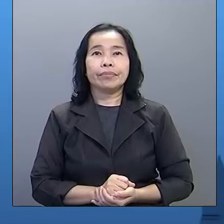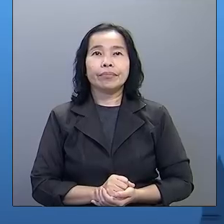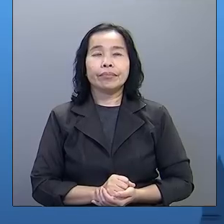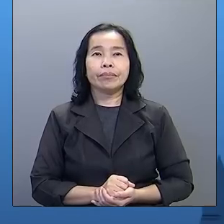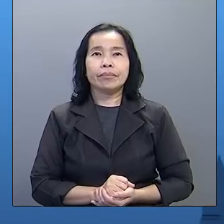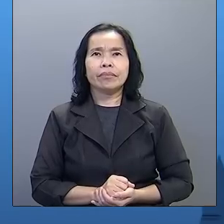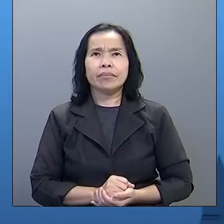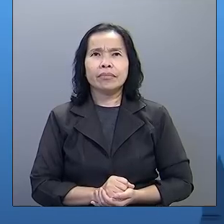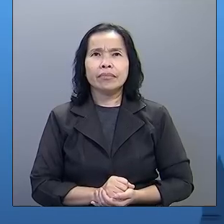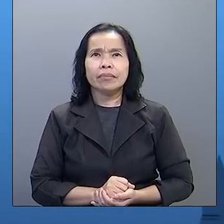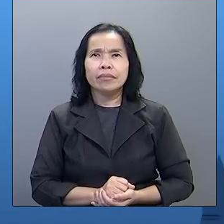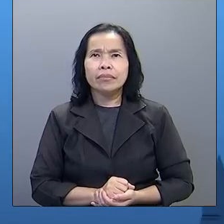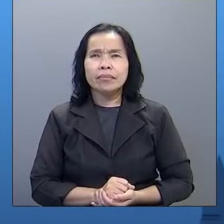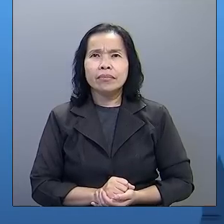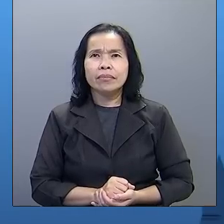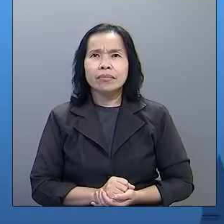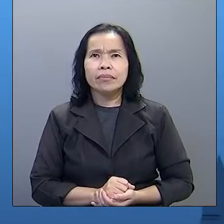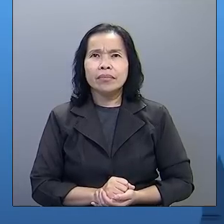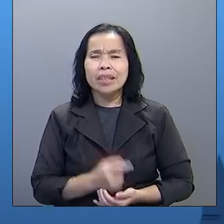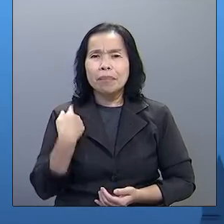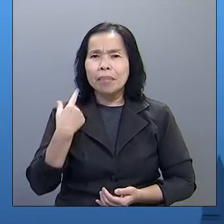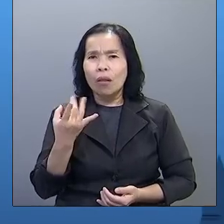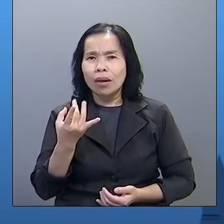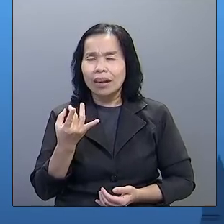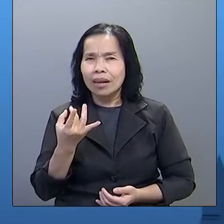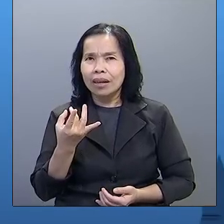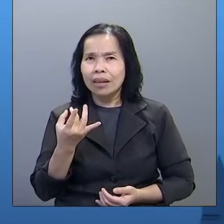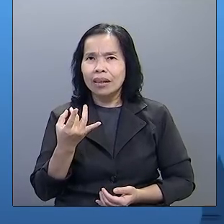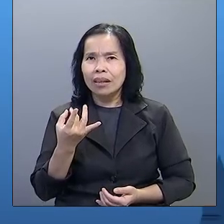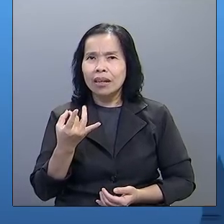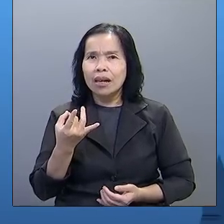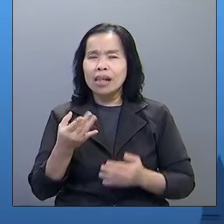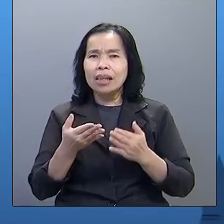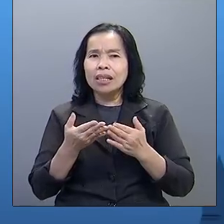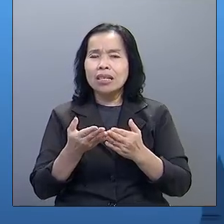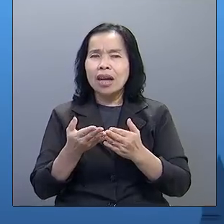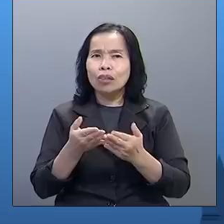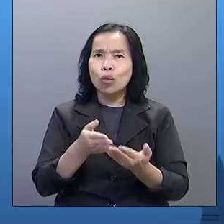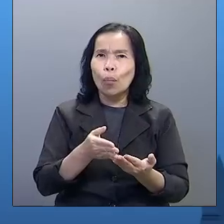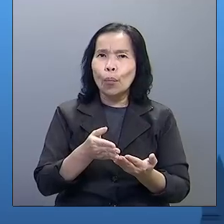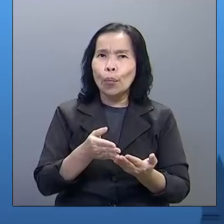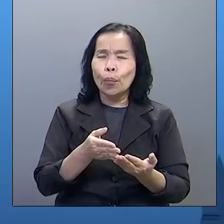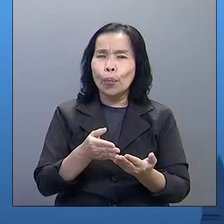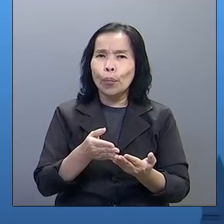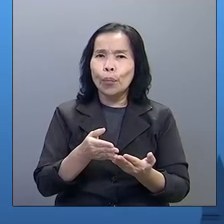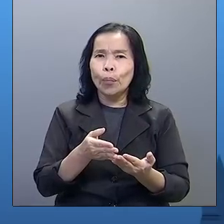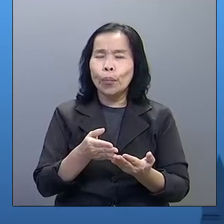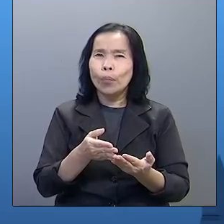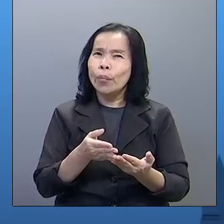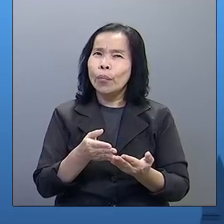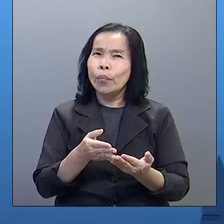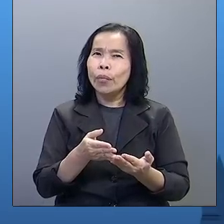พันยังไงวะ มันจะจมไอ้ทำไมวะเนี่ย เฮ้ย